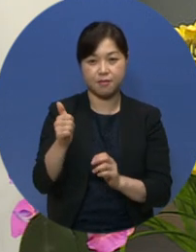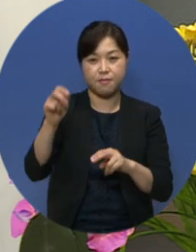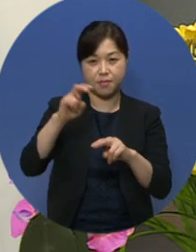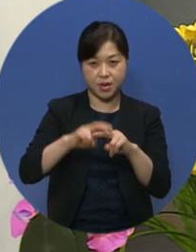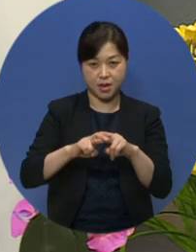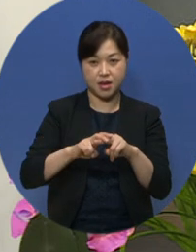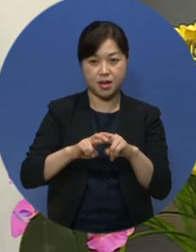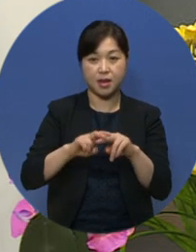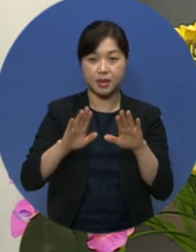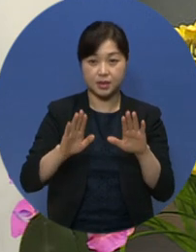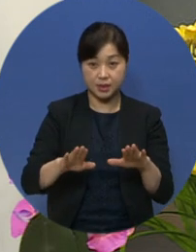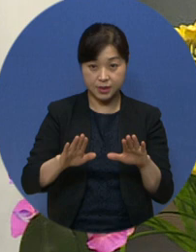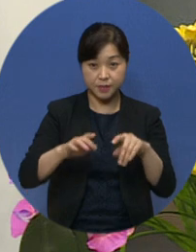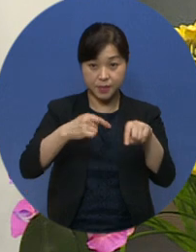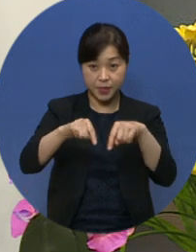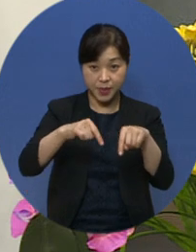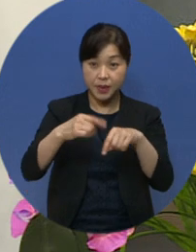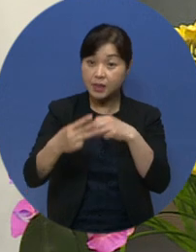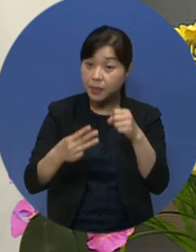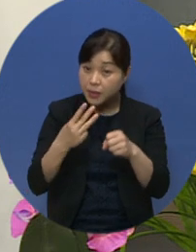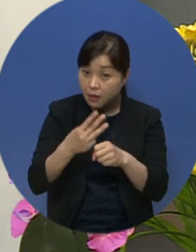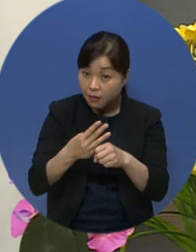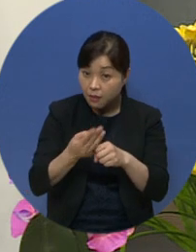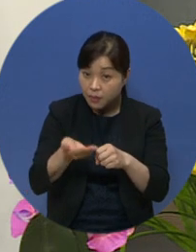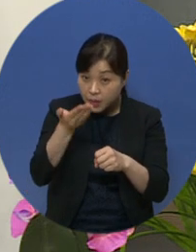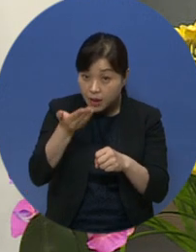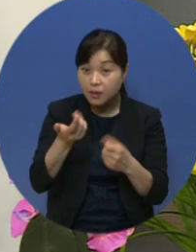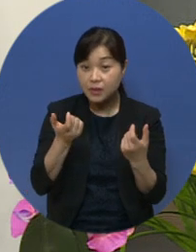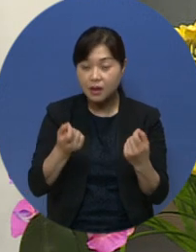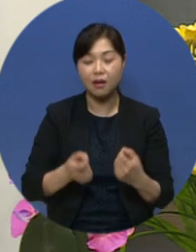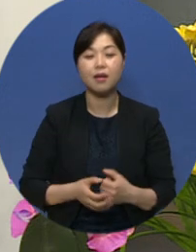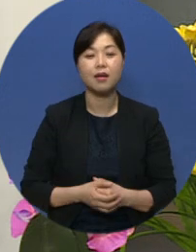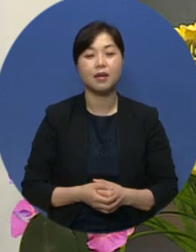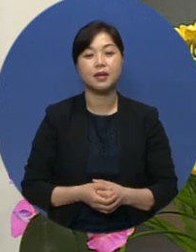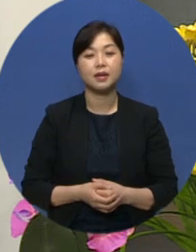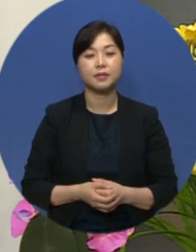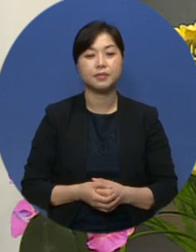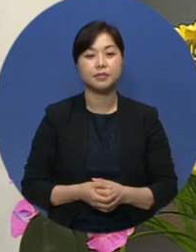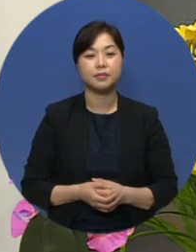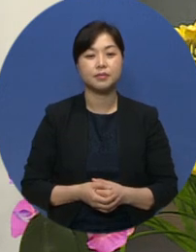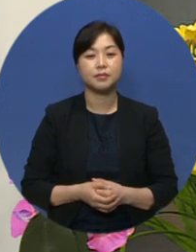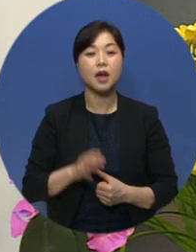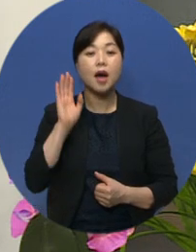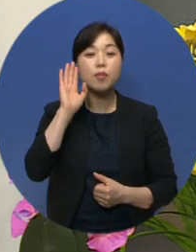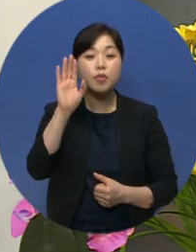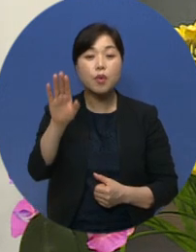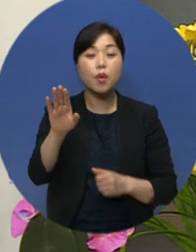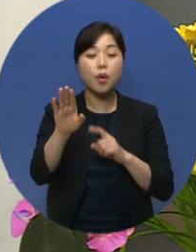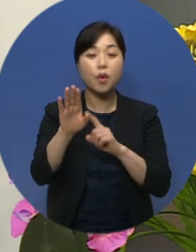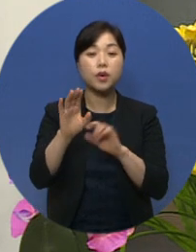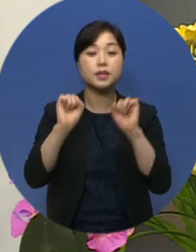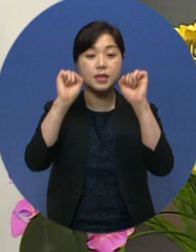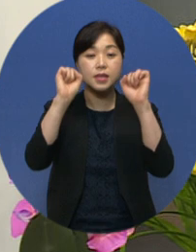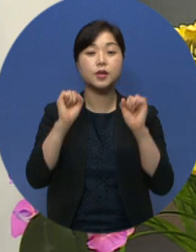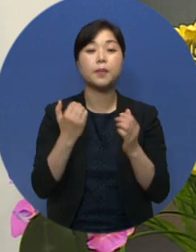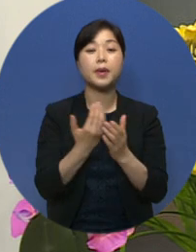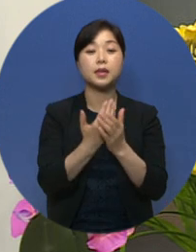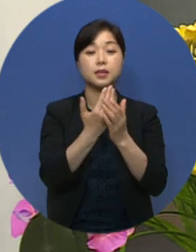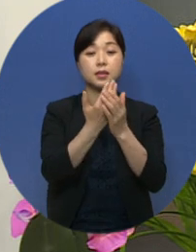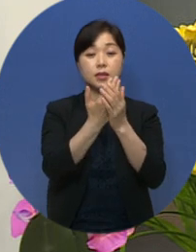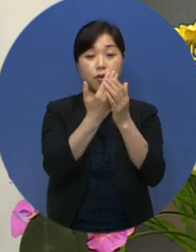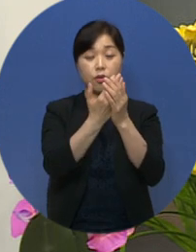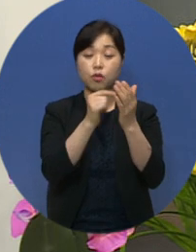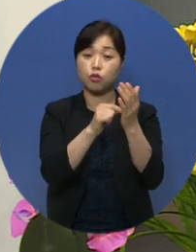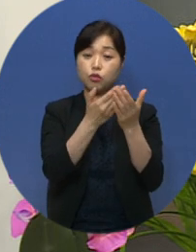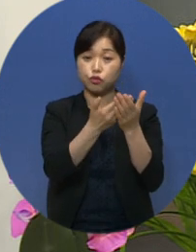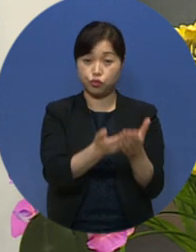이제 3년을 넘기지 였죠 네 그래 예 그러면 이제 앞으로 우리 체육회 발전도